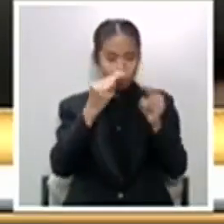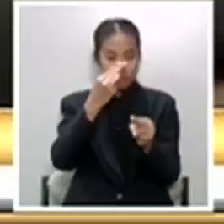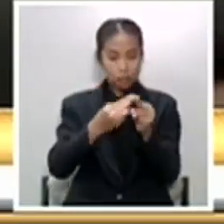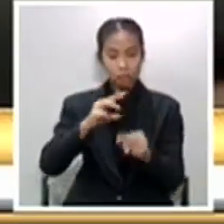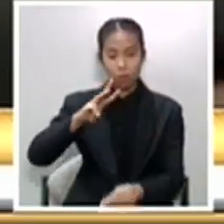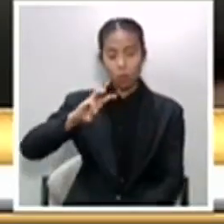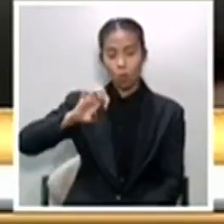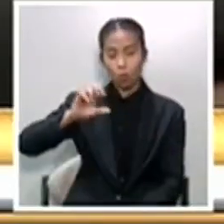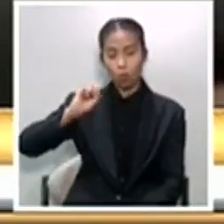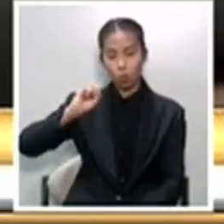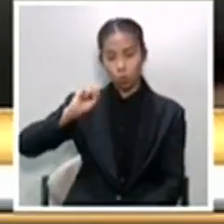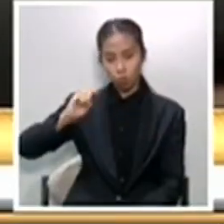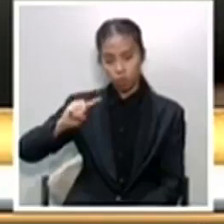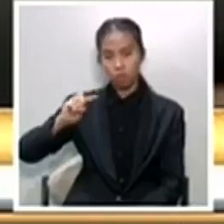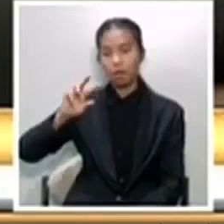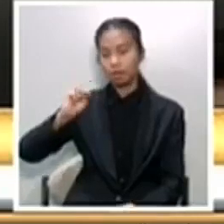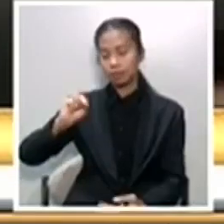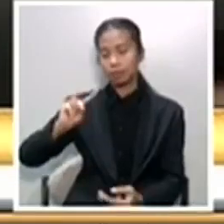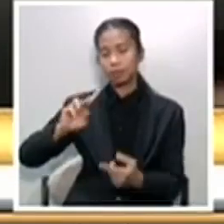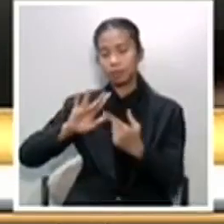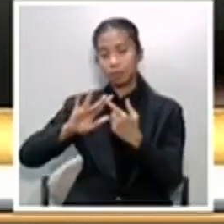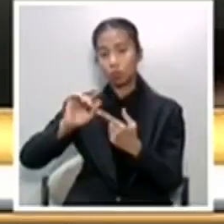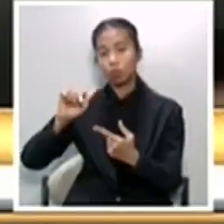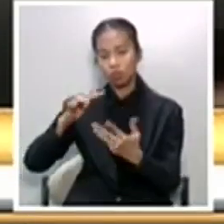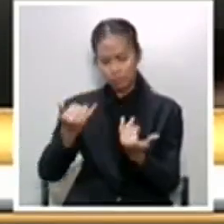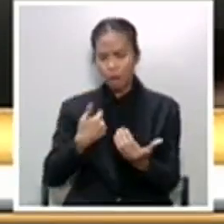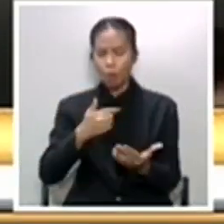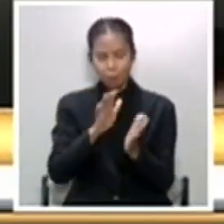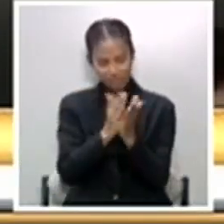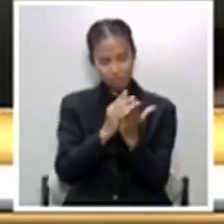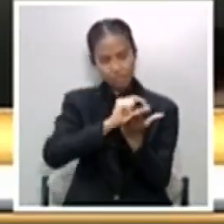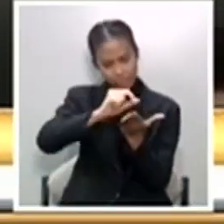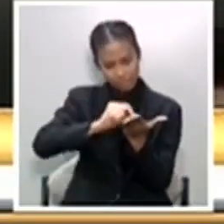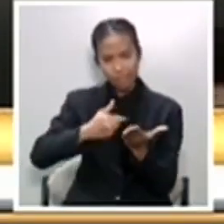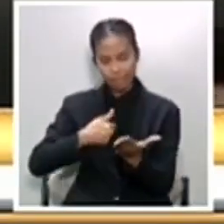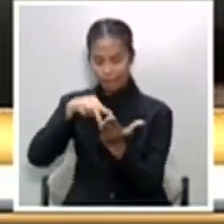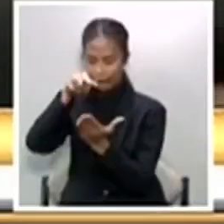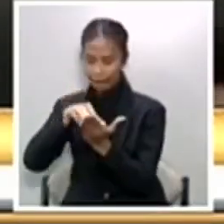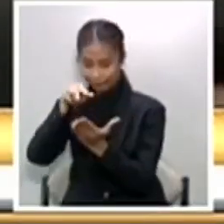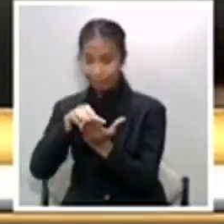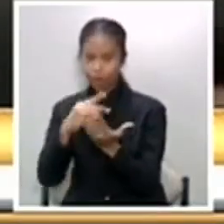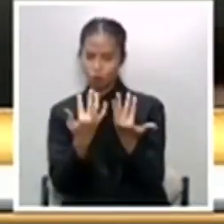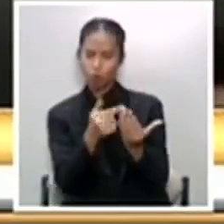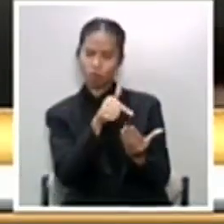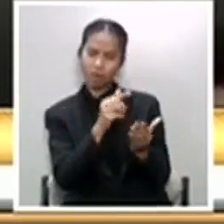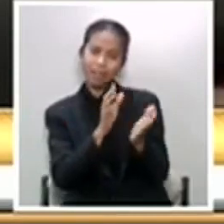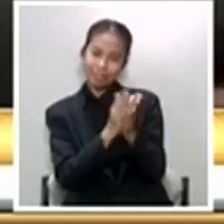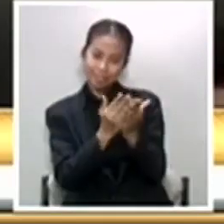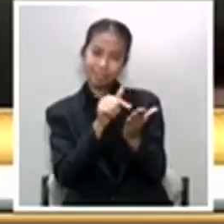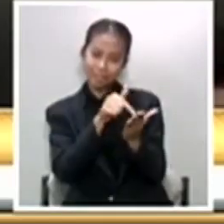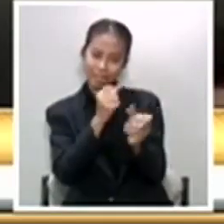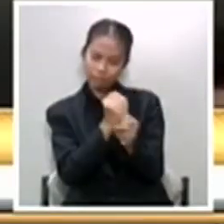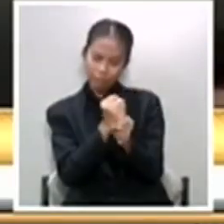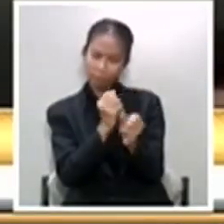ำราของผมผมอ่านหนังสือท่านเนี่ยเรียนเลยว่าเกือบทุกเล่มนะครับนวนิยายท่านผมก็อ่านกำลังรอเล่มใหม่อยู่คือลงเรือแปะนะครับนี่โฆษณาให้ท่านเลย